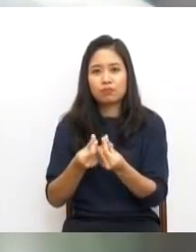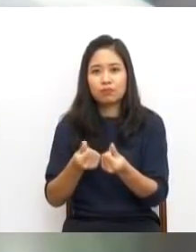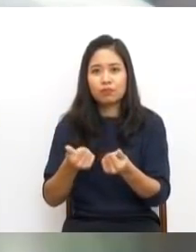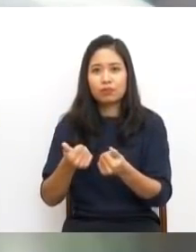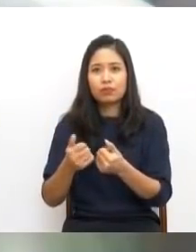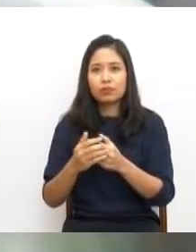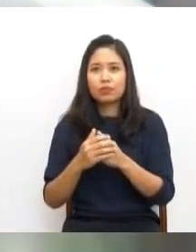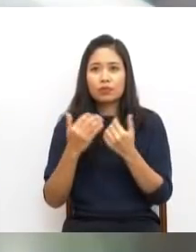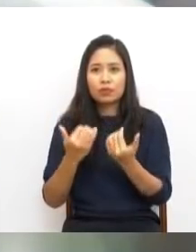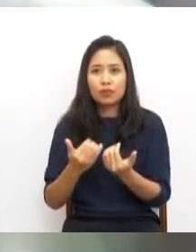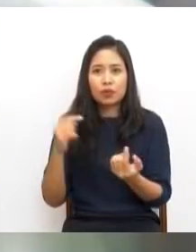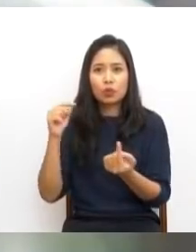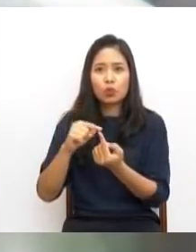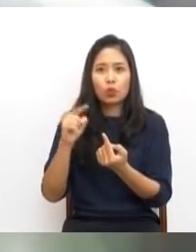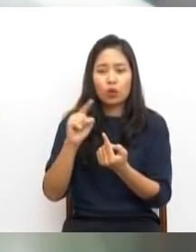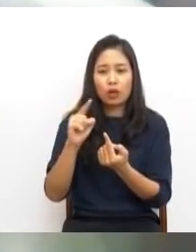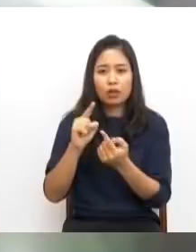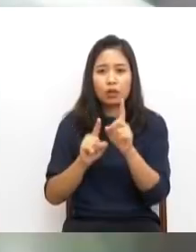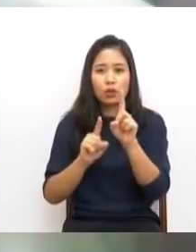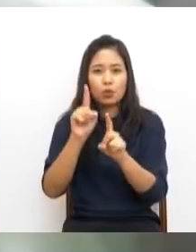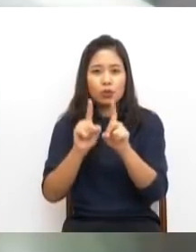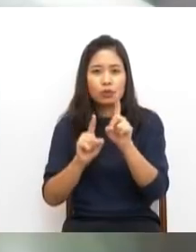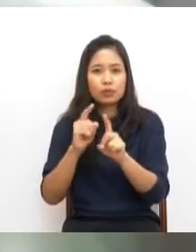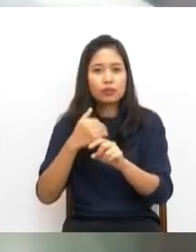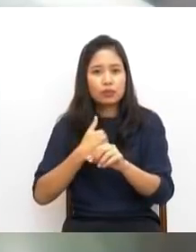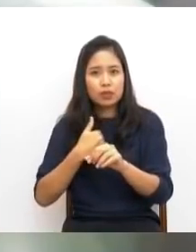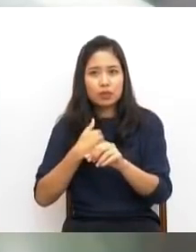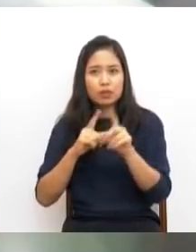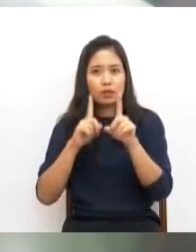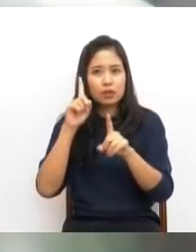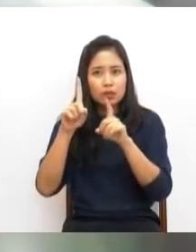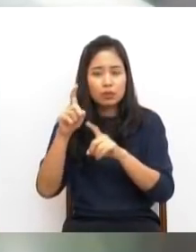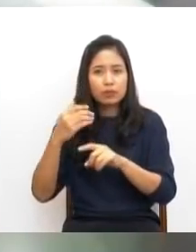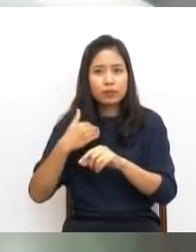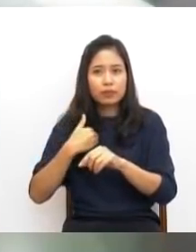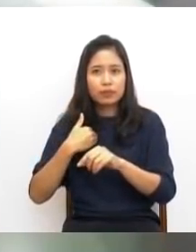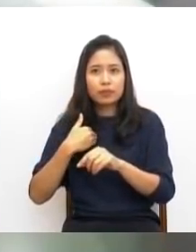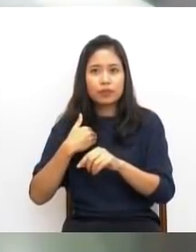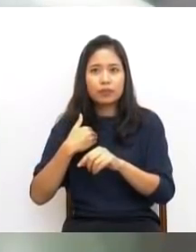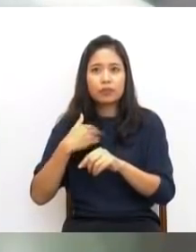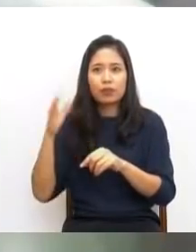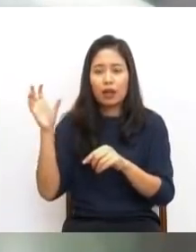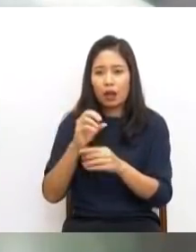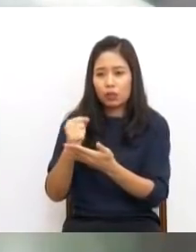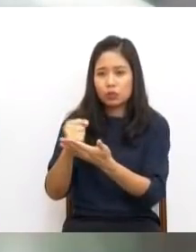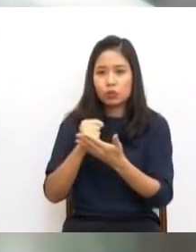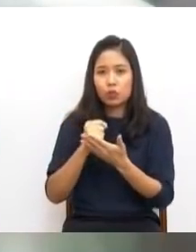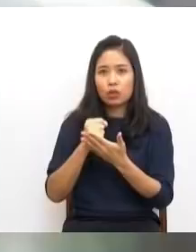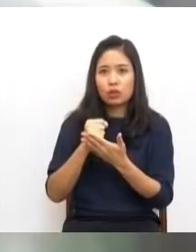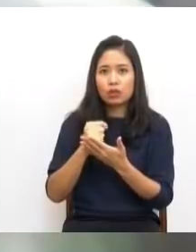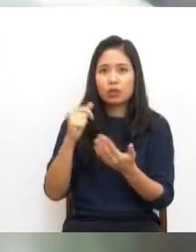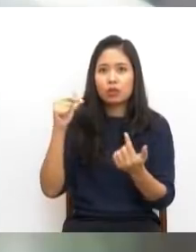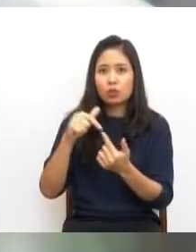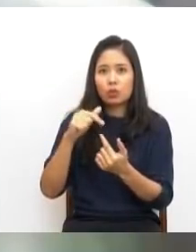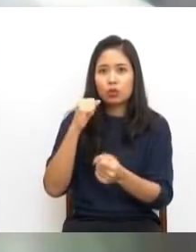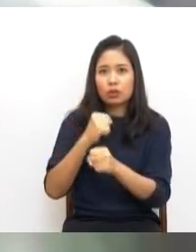เข้าไปสู่บทเรียนของการปลั๊กนิดหน่อยเรื่องของการเอาตารางของ Excel เข้ามาช่วยในการ นั่นก็คือถ้าดูแล้ว